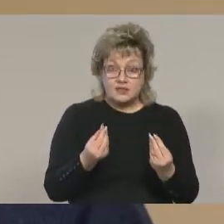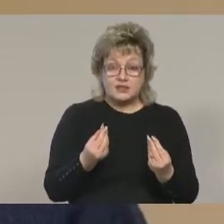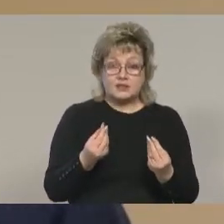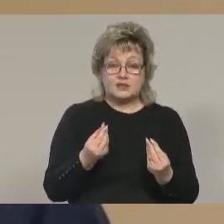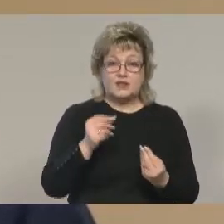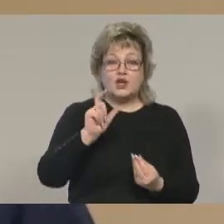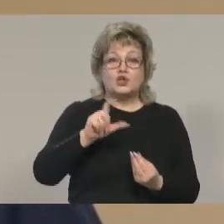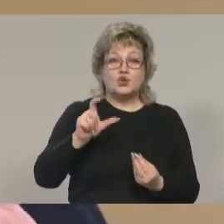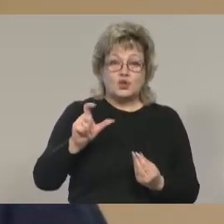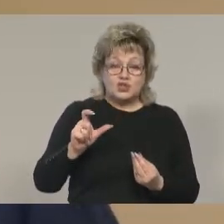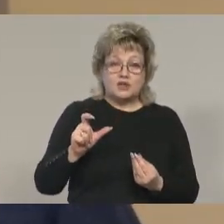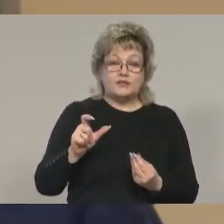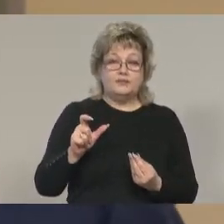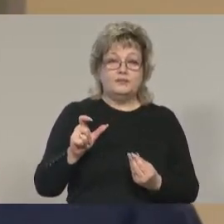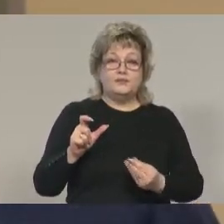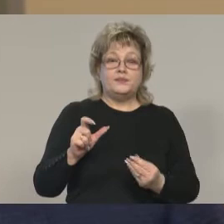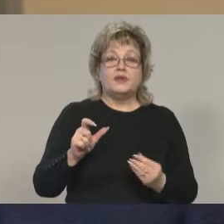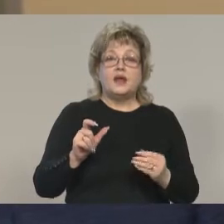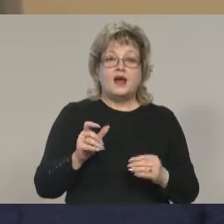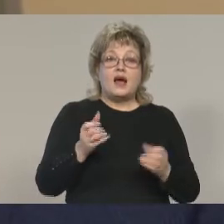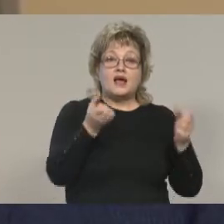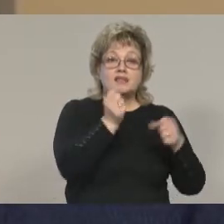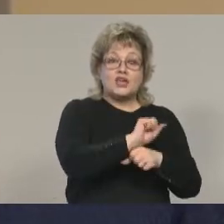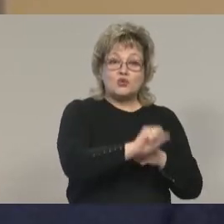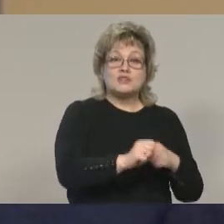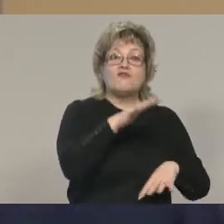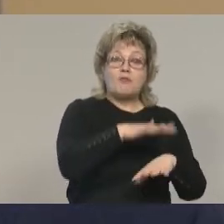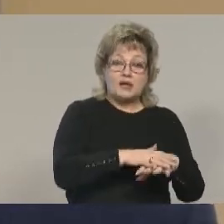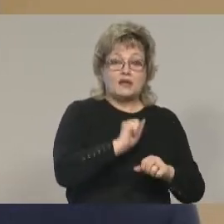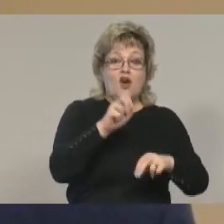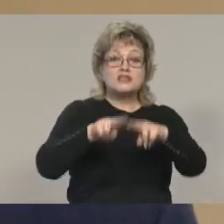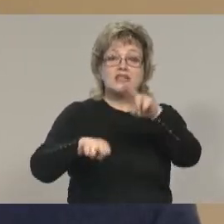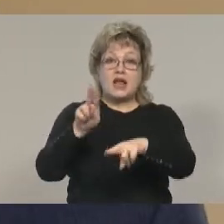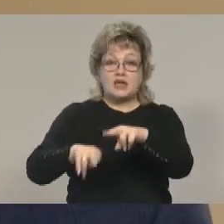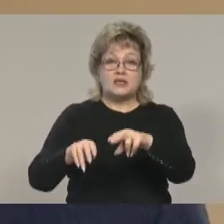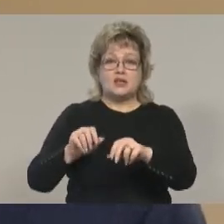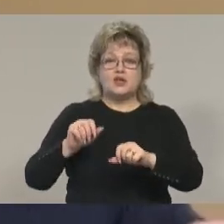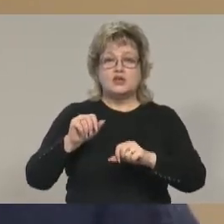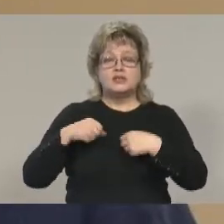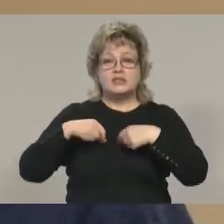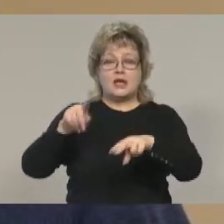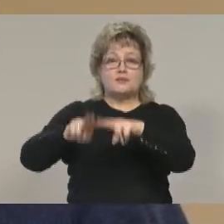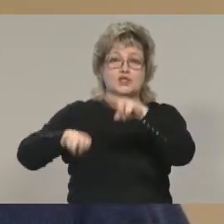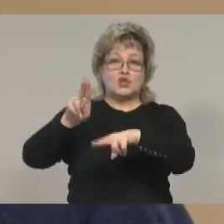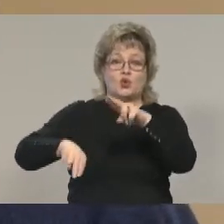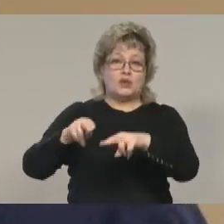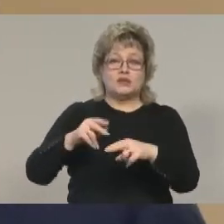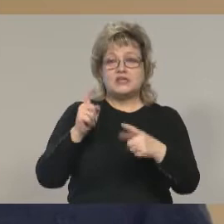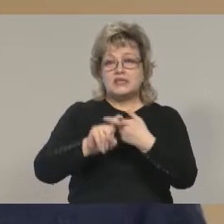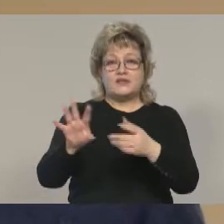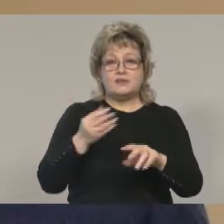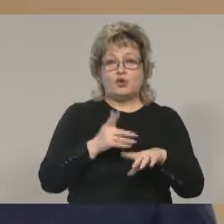и граждан аккумулируются в банке, а строитель строит независимо от прихода этих денег в